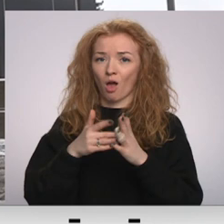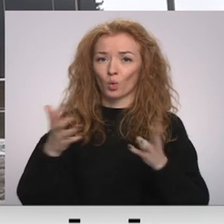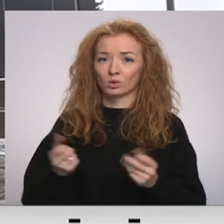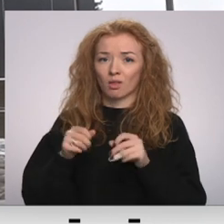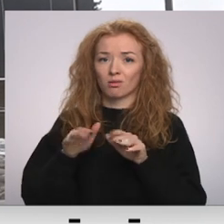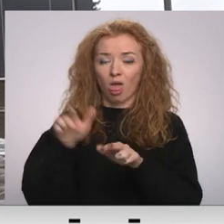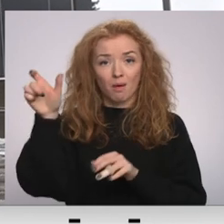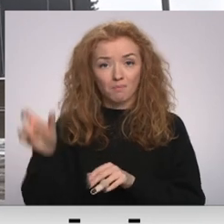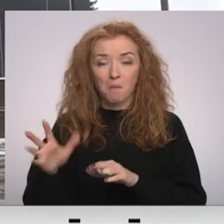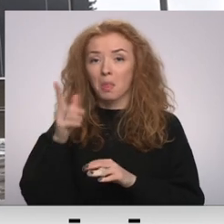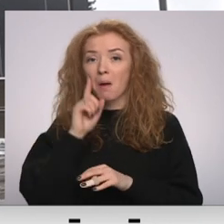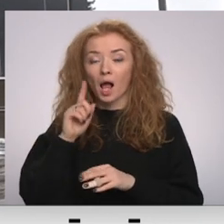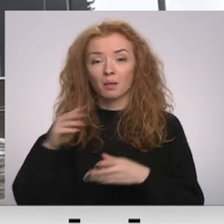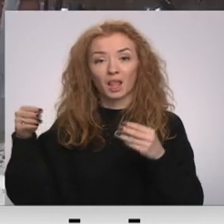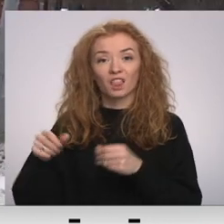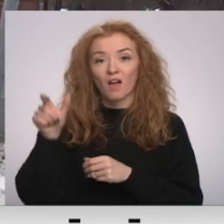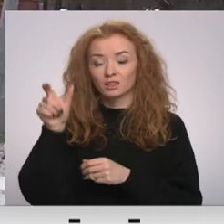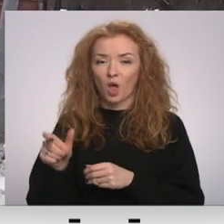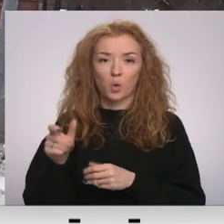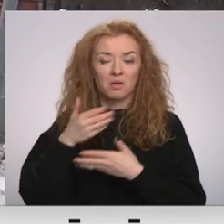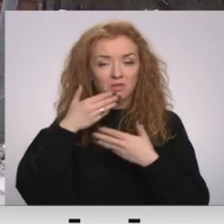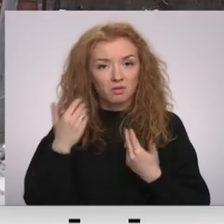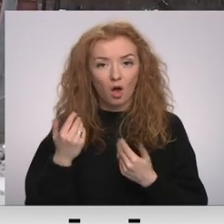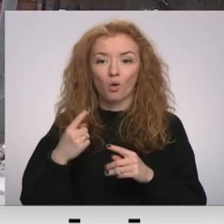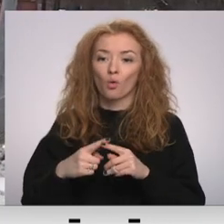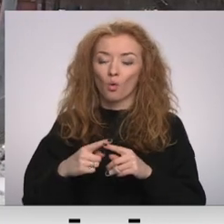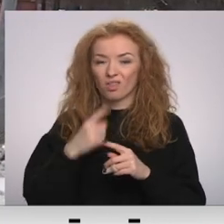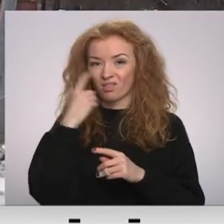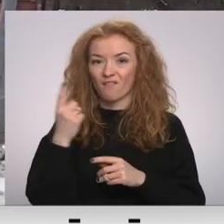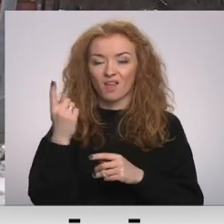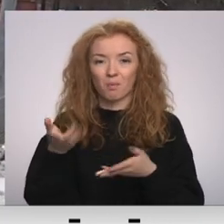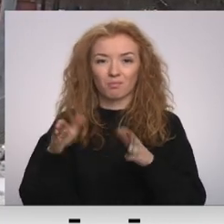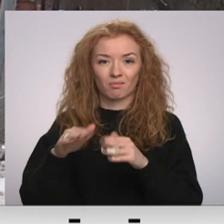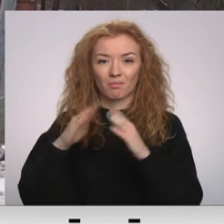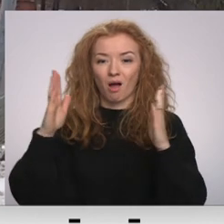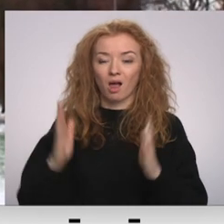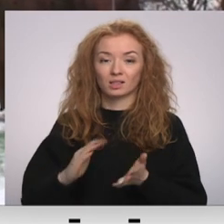nevienu konkrētu investoru viņi gan nosaukt nevar, un tukšo nevienam nevajadzīgo cara laika